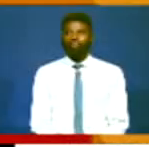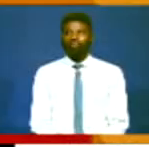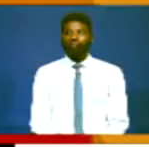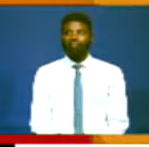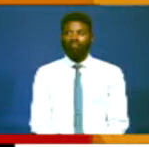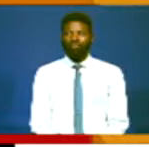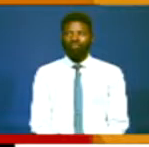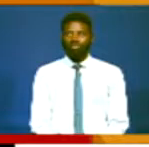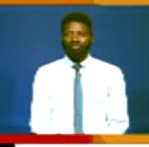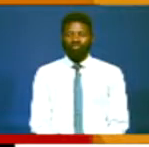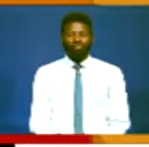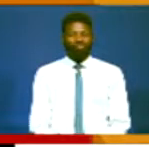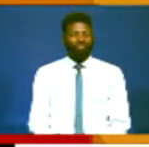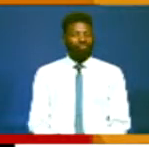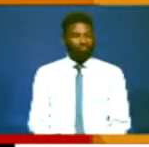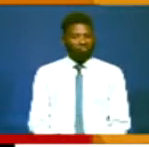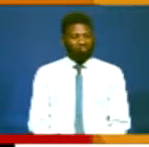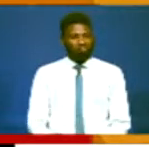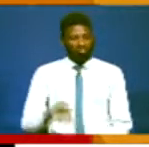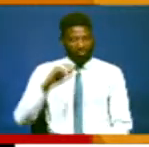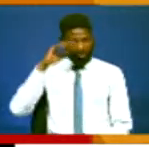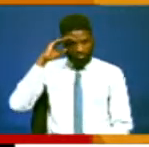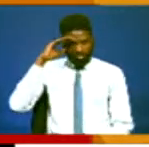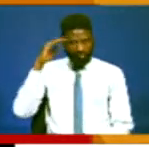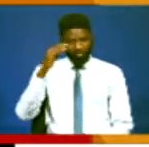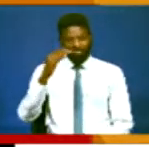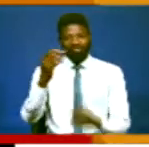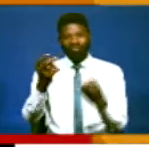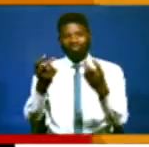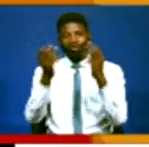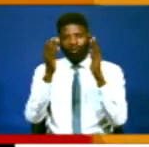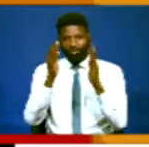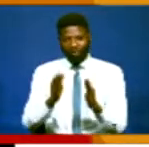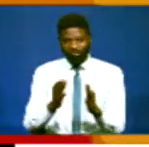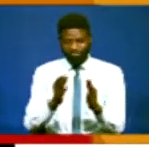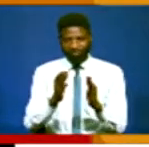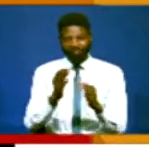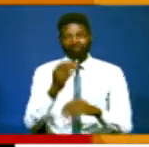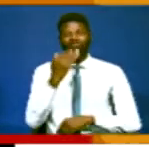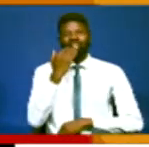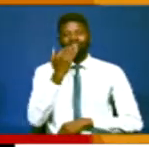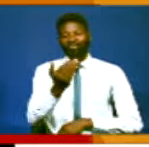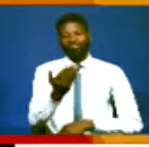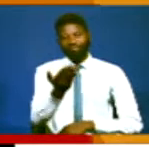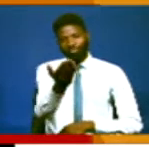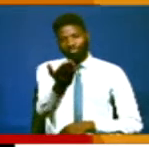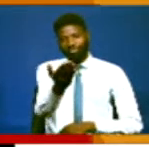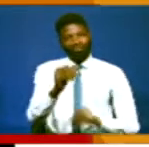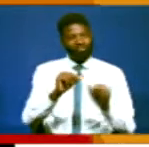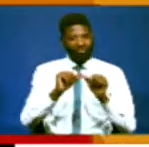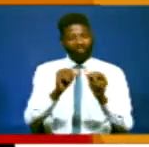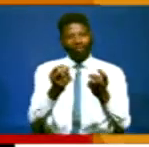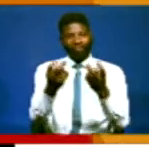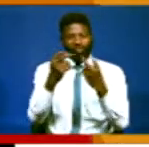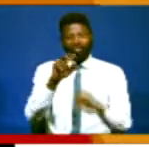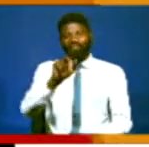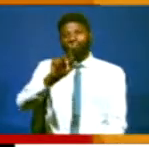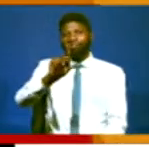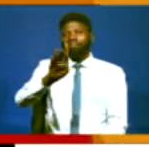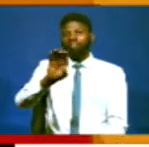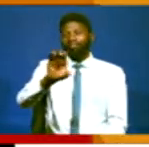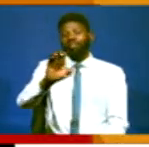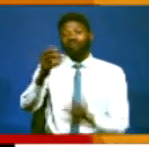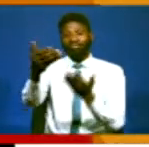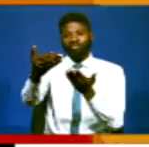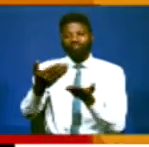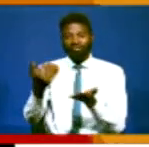Sadakta kabisa mpenzi mtazamaji popote ulipo. Shukran za dhati kwa kuzidi kuitegea runinga ya KBC. Karibu tena kwa awamu